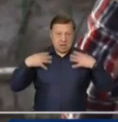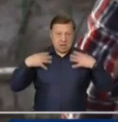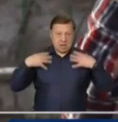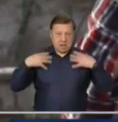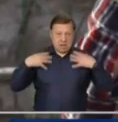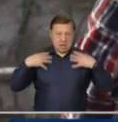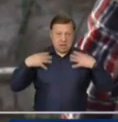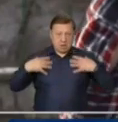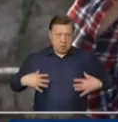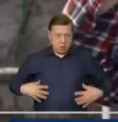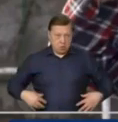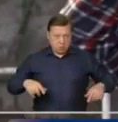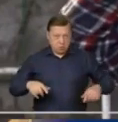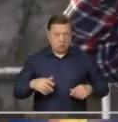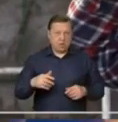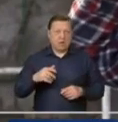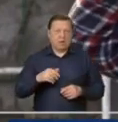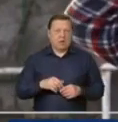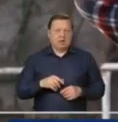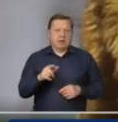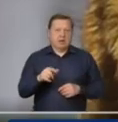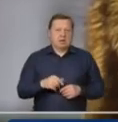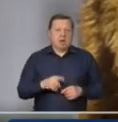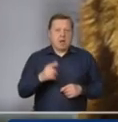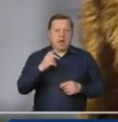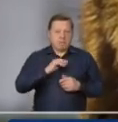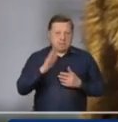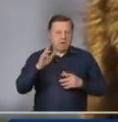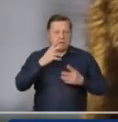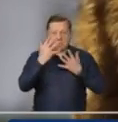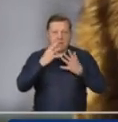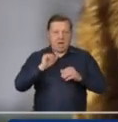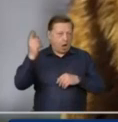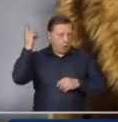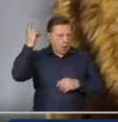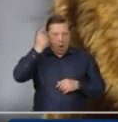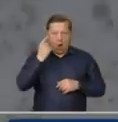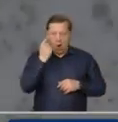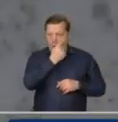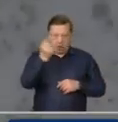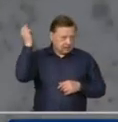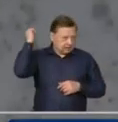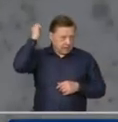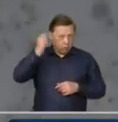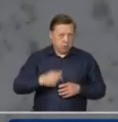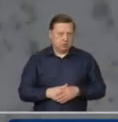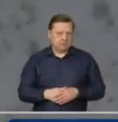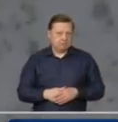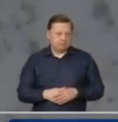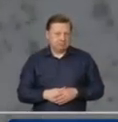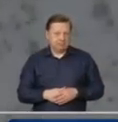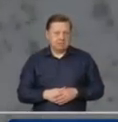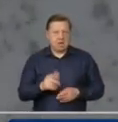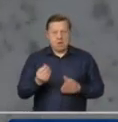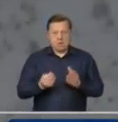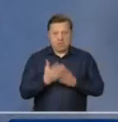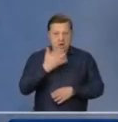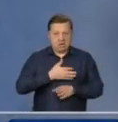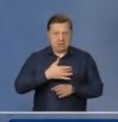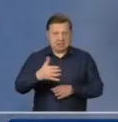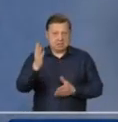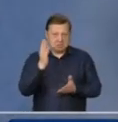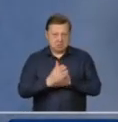zwane upierzenie w kształcie fałszywych oczu. Mądra z niej głowa, w końcu sowa. Wiosna zbliża się wielkimi krokami,